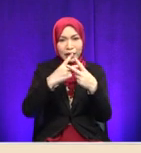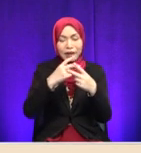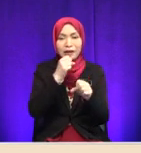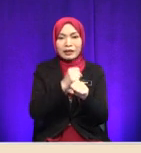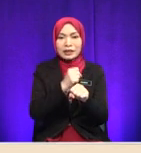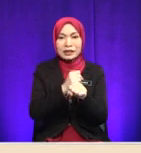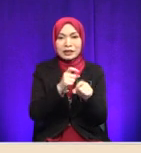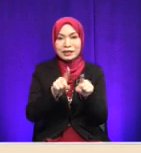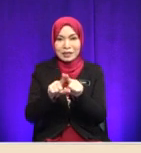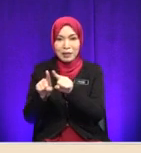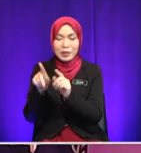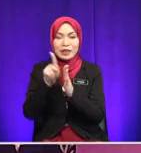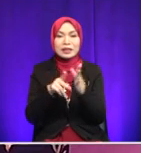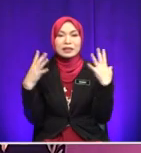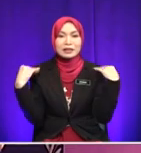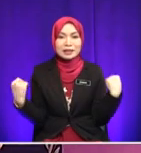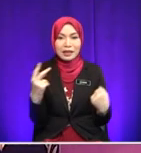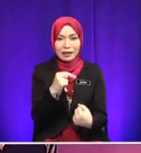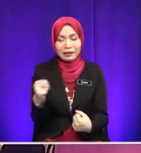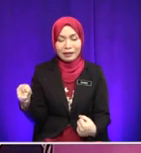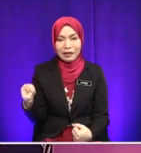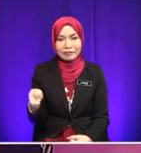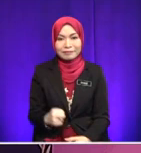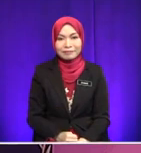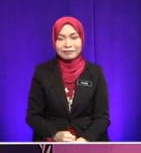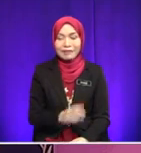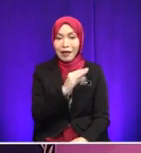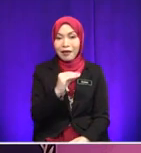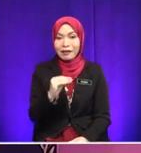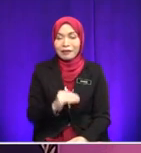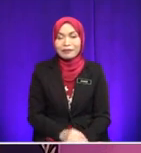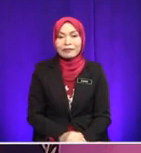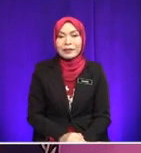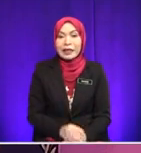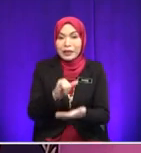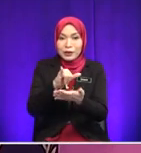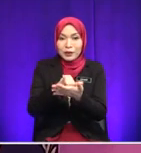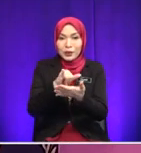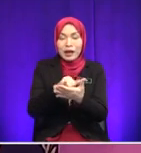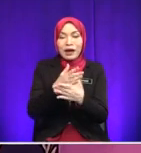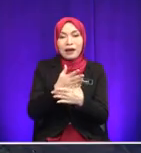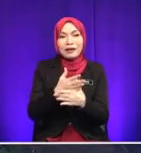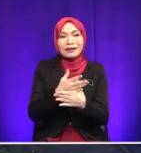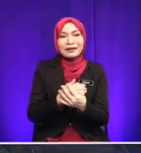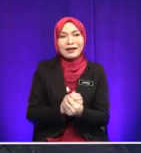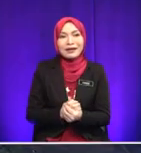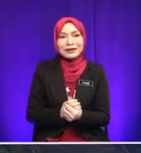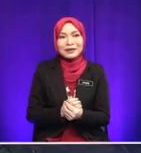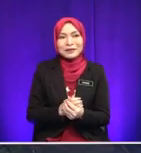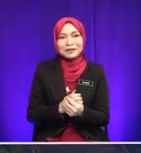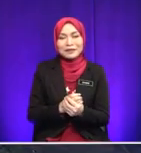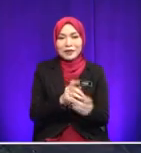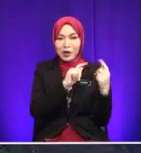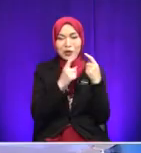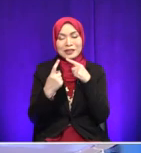kerjasama kesihatan. Jadi itu antara peranan ataupun fungsi Kementerian Luar Negeri. Okay. Jadi saya serahkan kepada